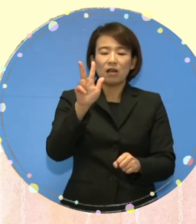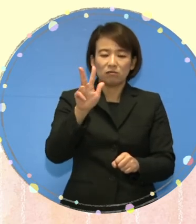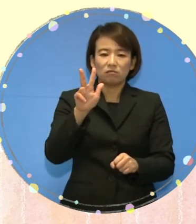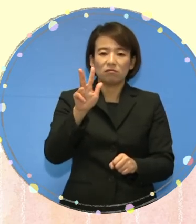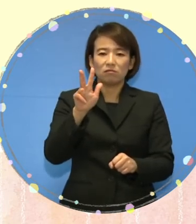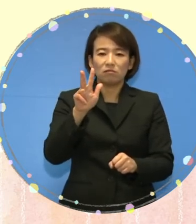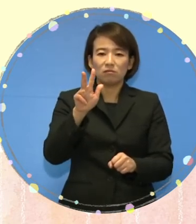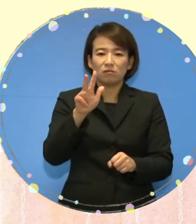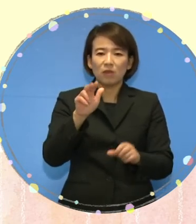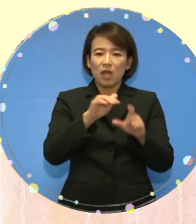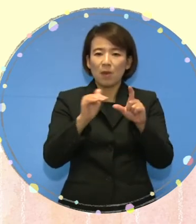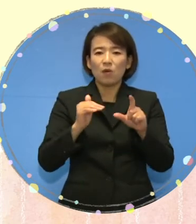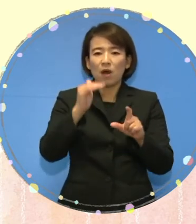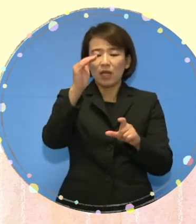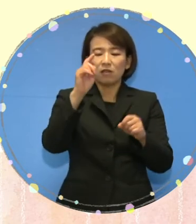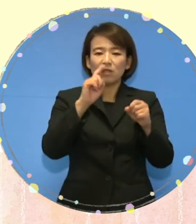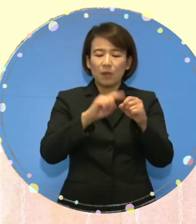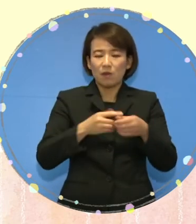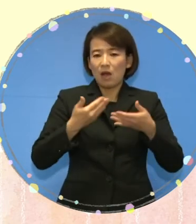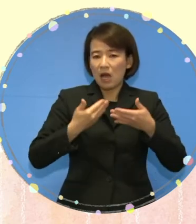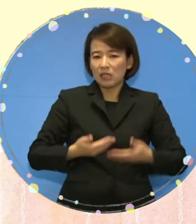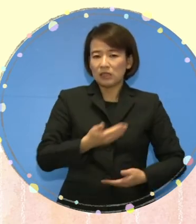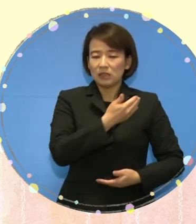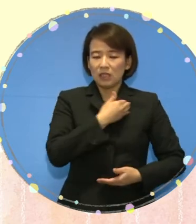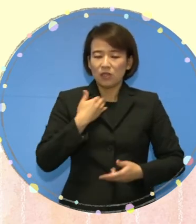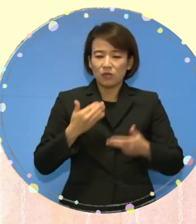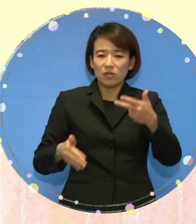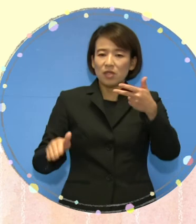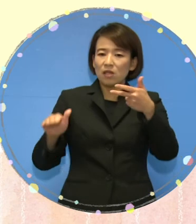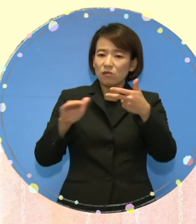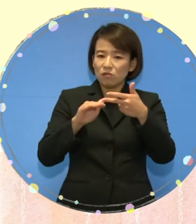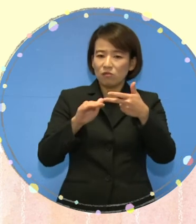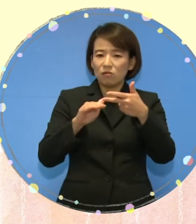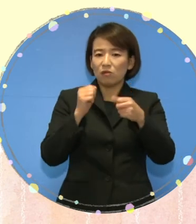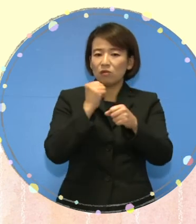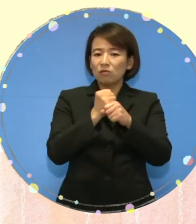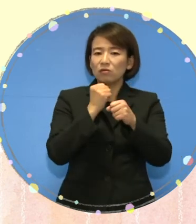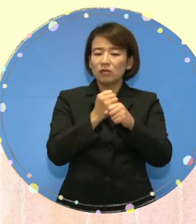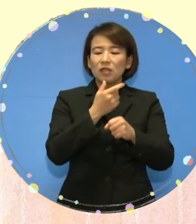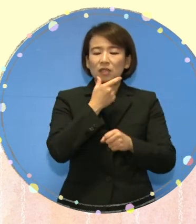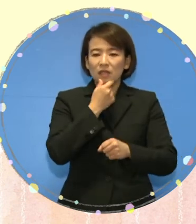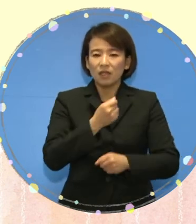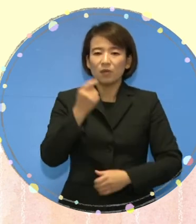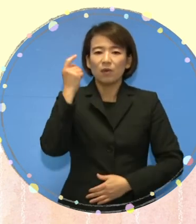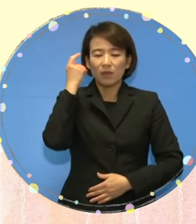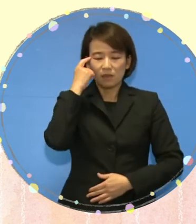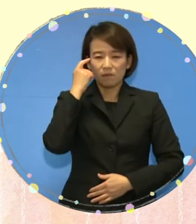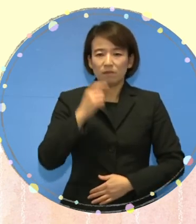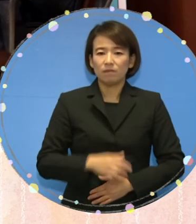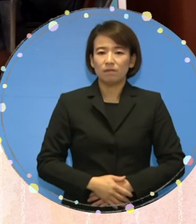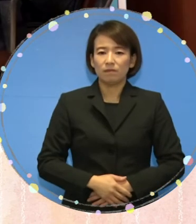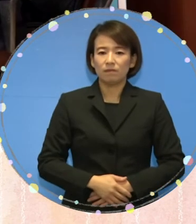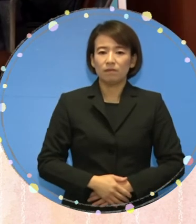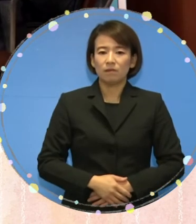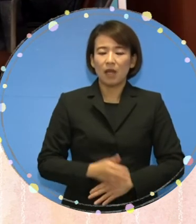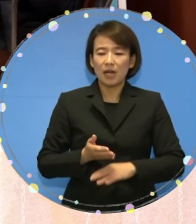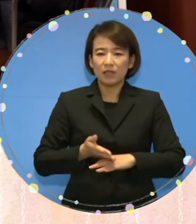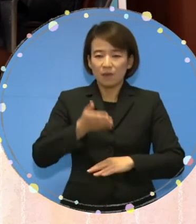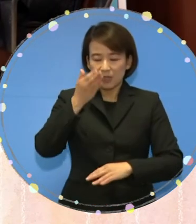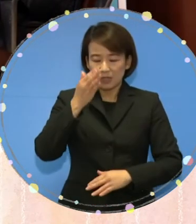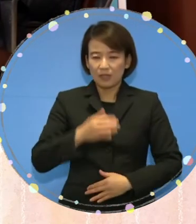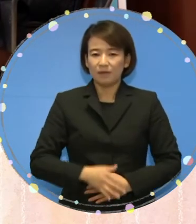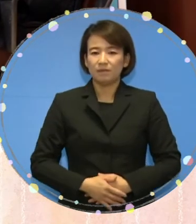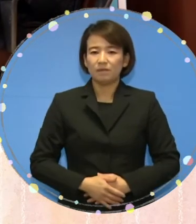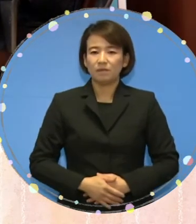安心の出来る質の高い救急サービスの提供へつながることを期待していますありがとうございまし